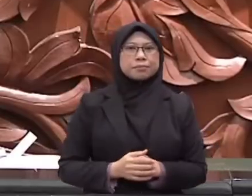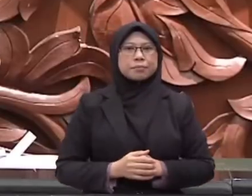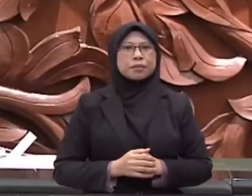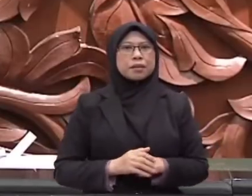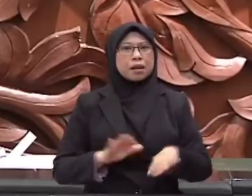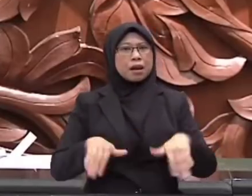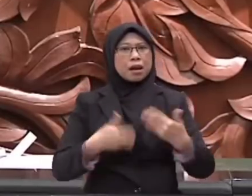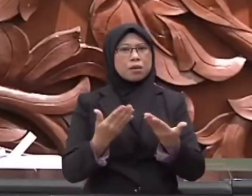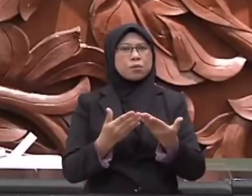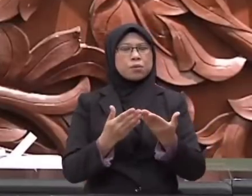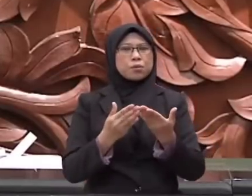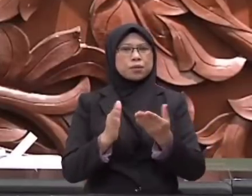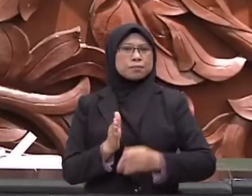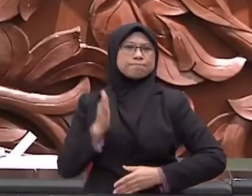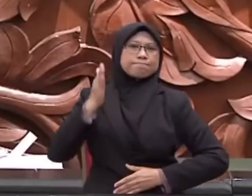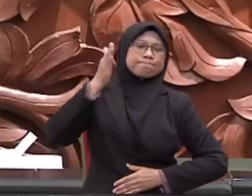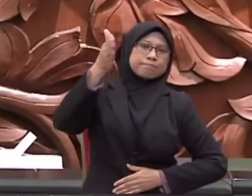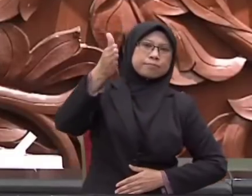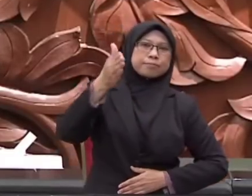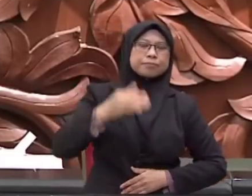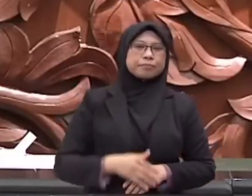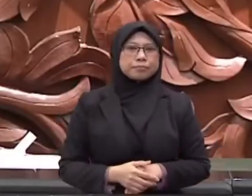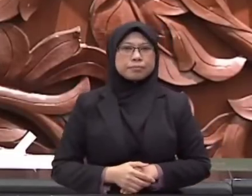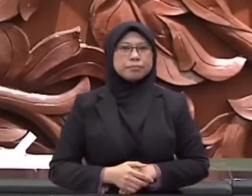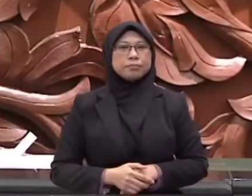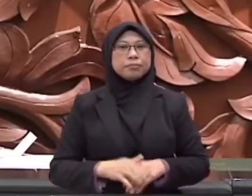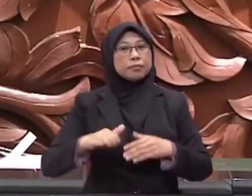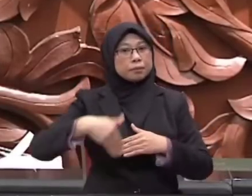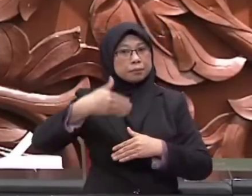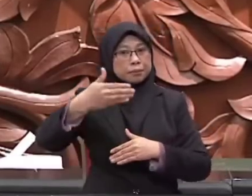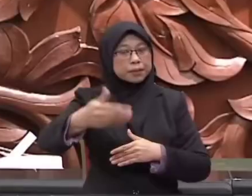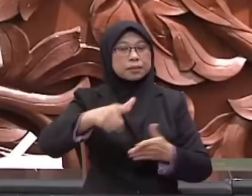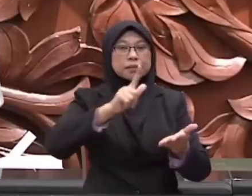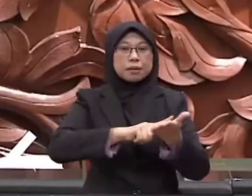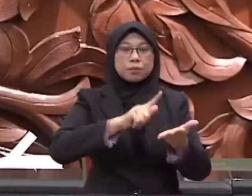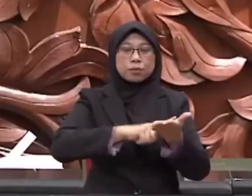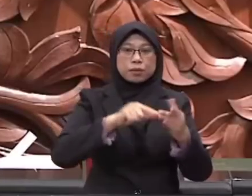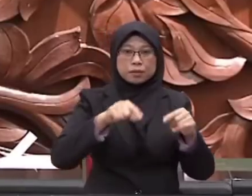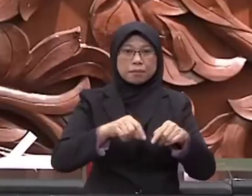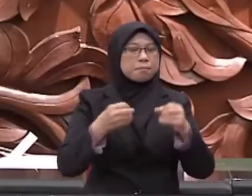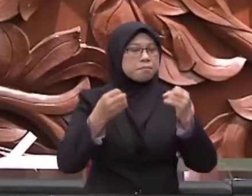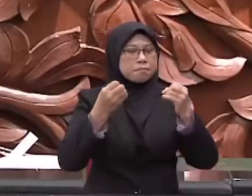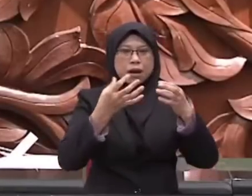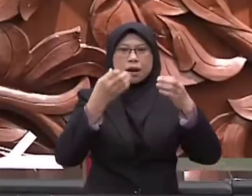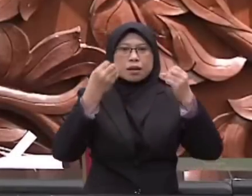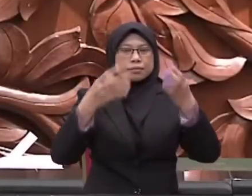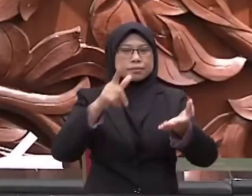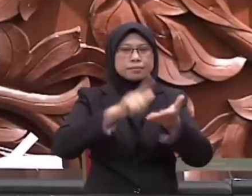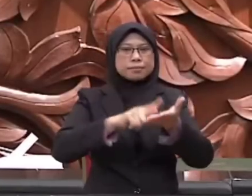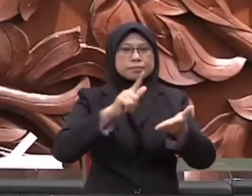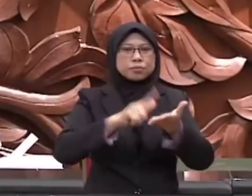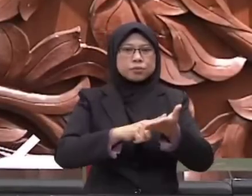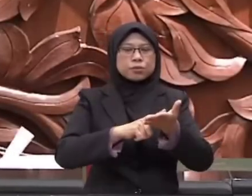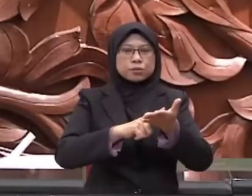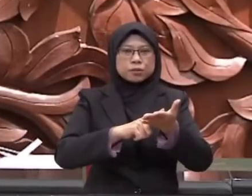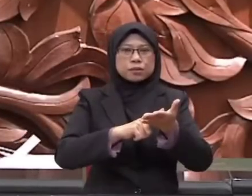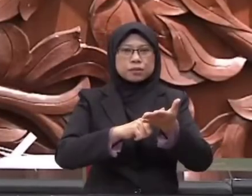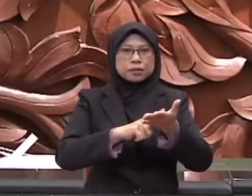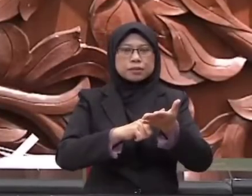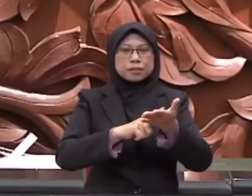to move forward ke depan ini. Sebab itu selepas ini, bukan saja laporan ini, banyak lagi laporan-laporan yang di laid